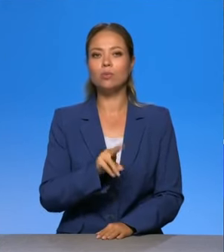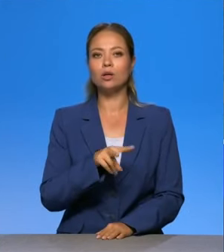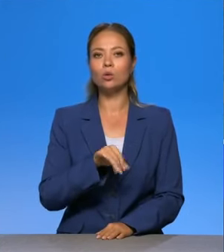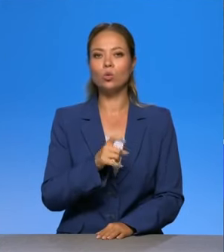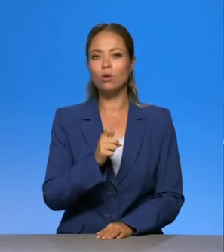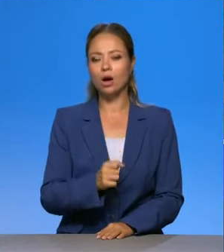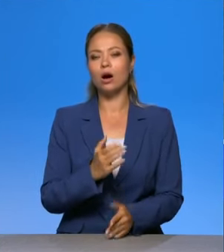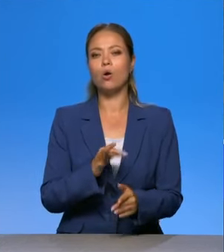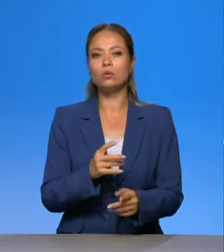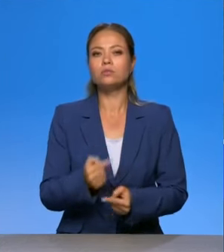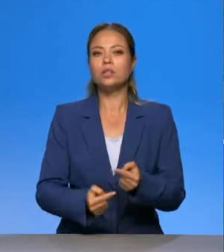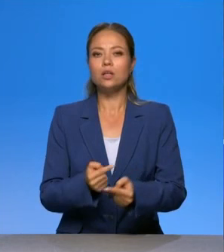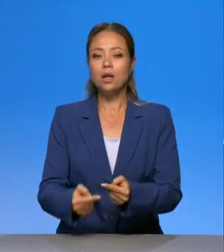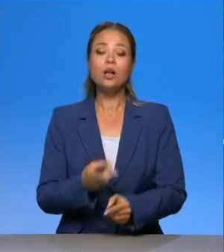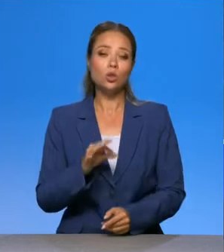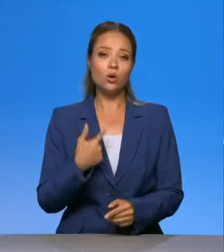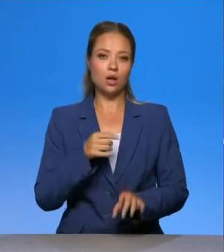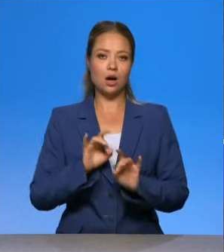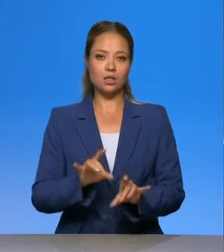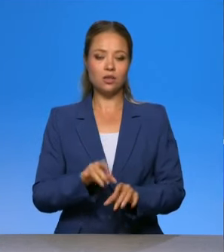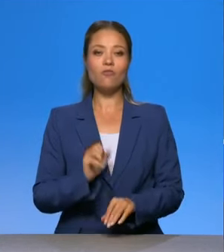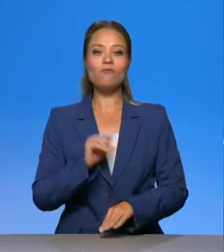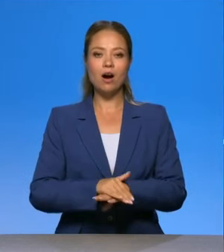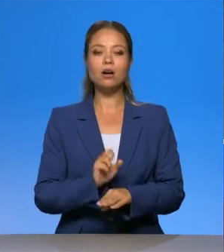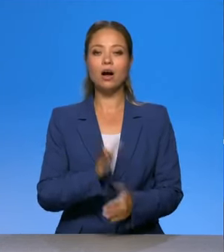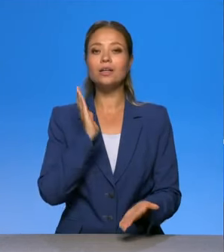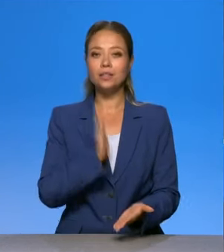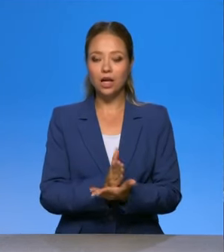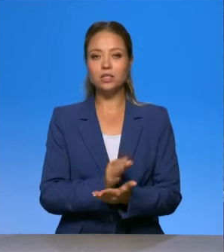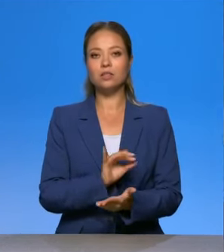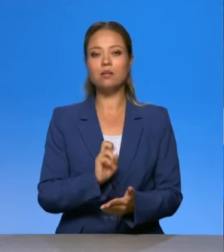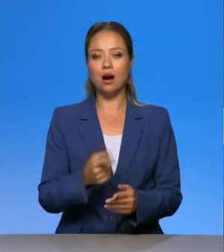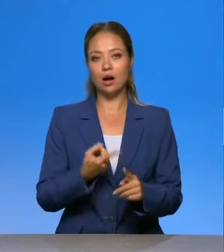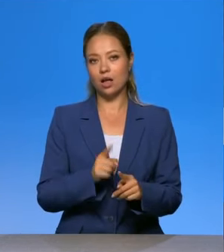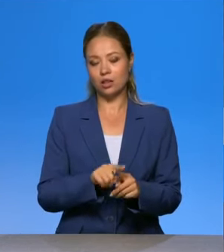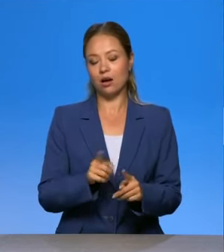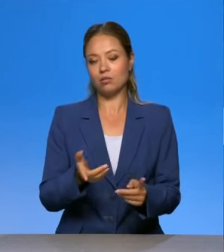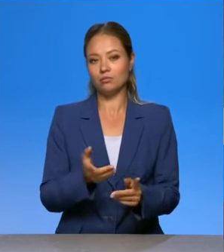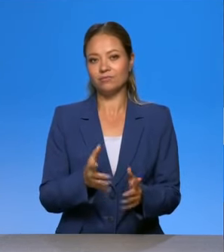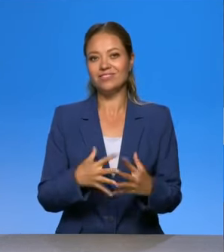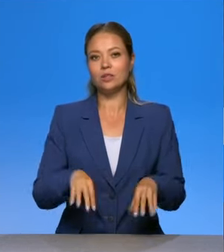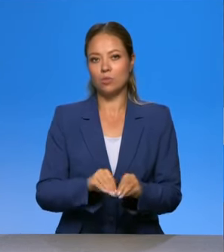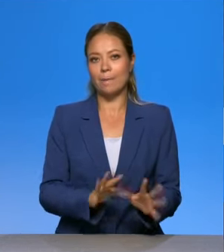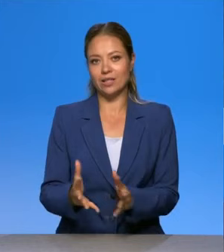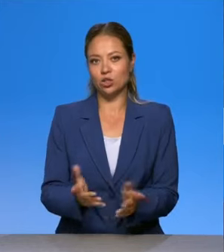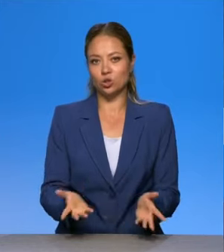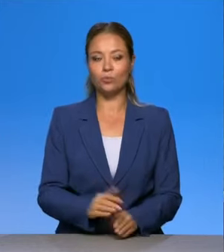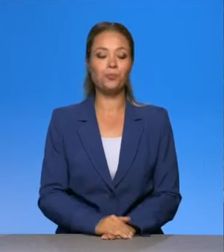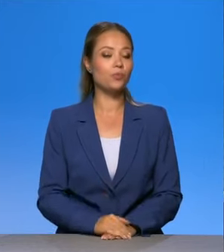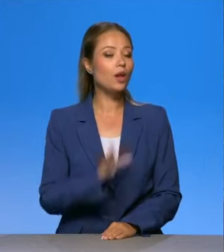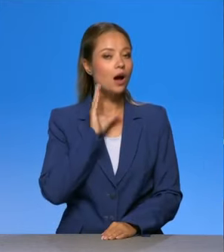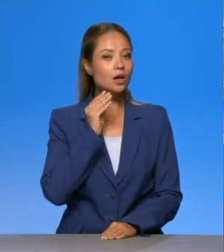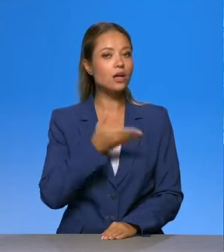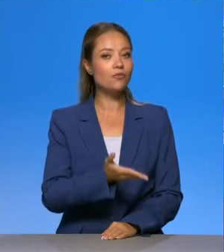Но я вам говорю, как это есть и как принимают это в семье, это именно так и произошло. Когда вы впервые туда